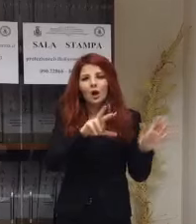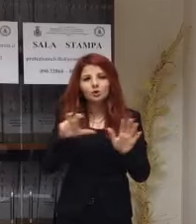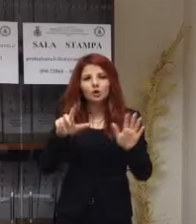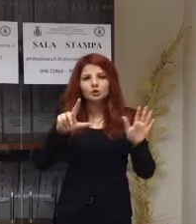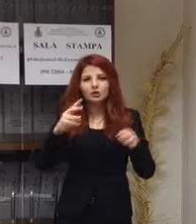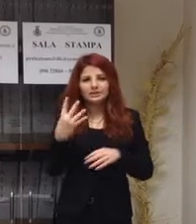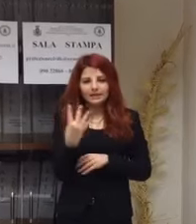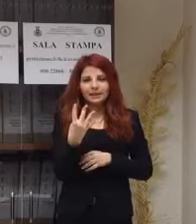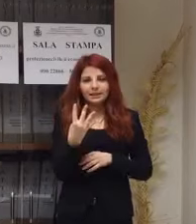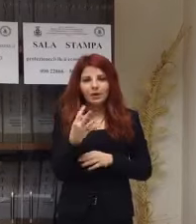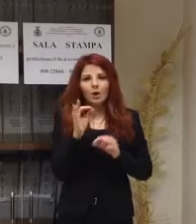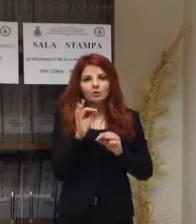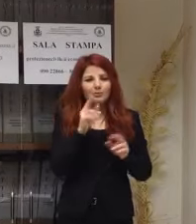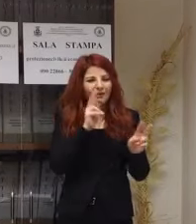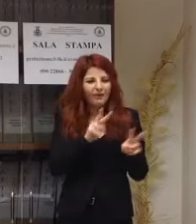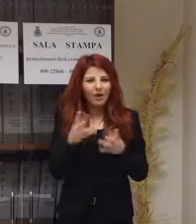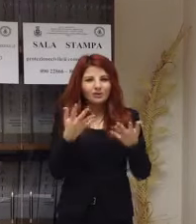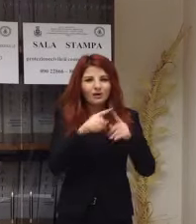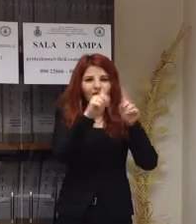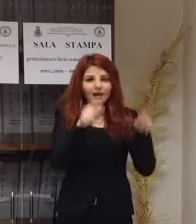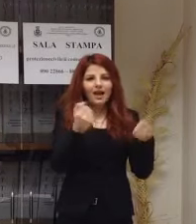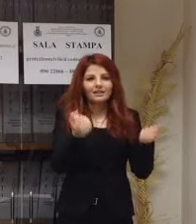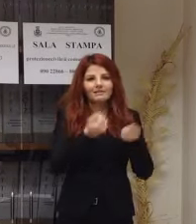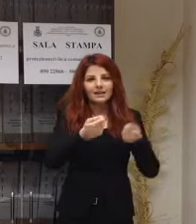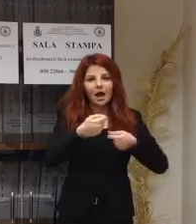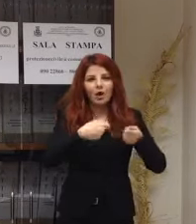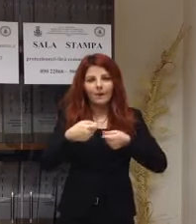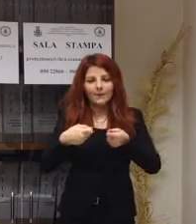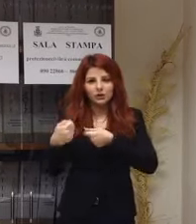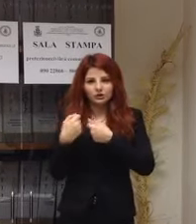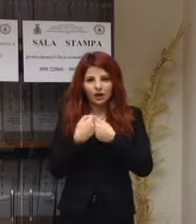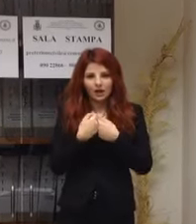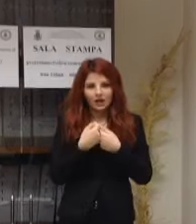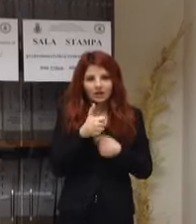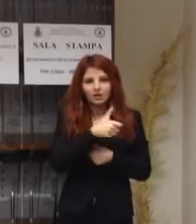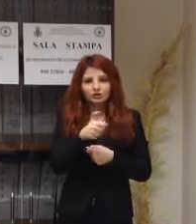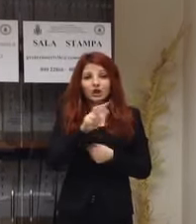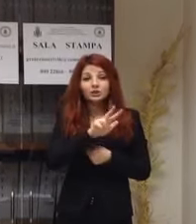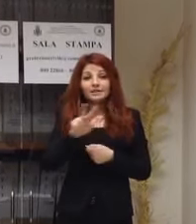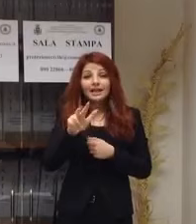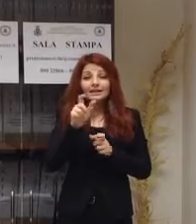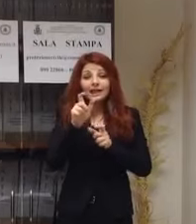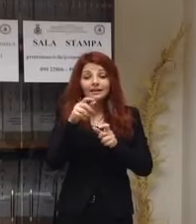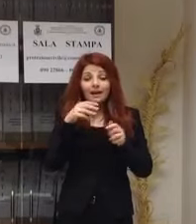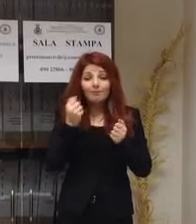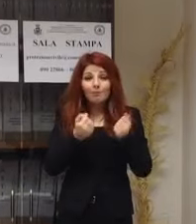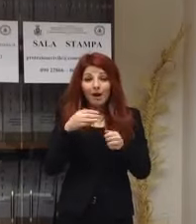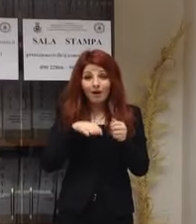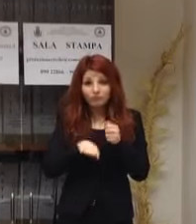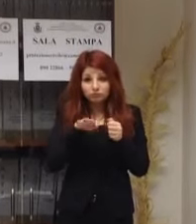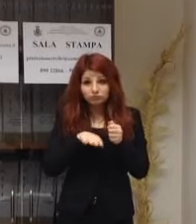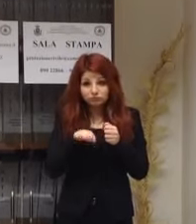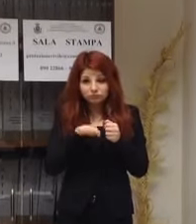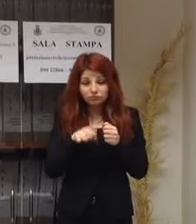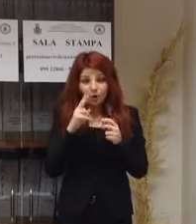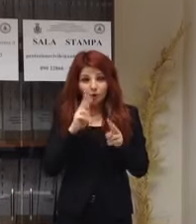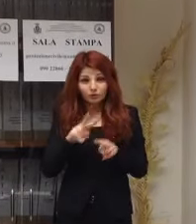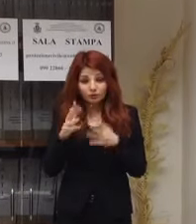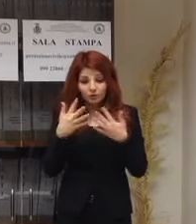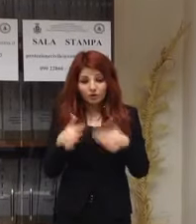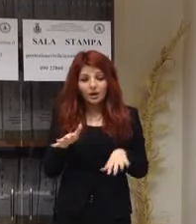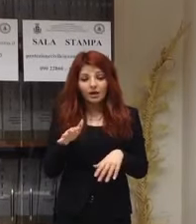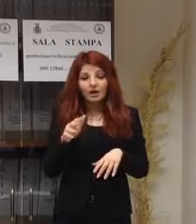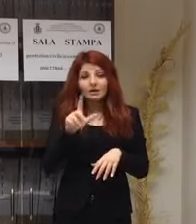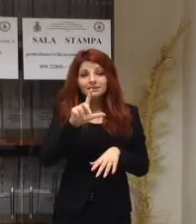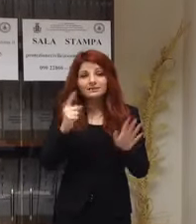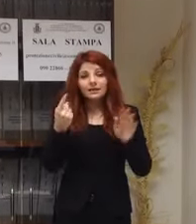2.874 controlli di attività commerciali. Sono 133 i controlli dei veicoli in transito, 71 i controlli